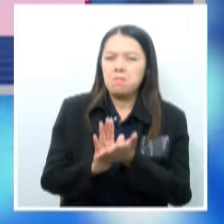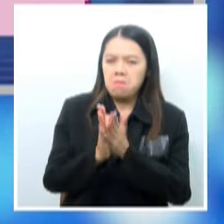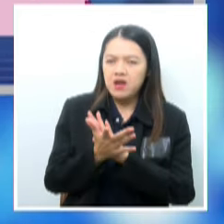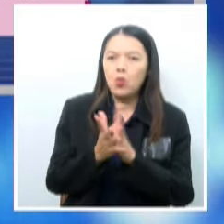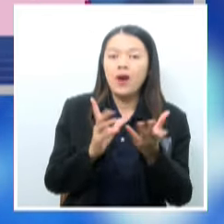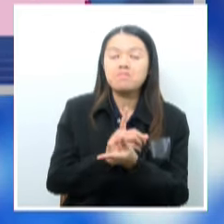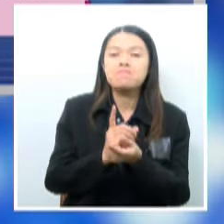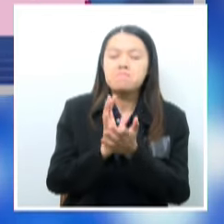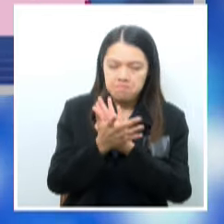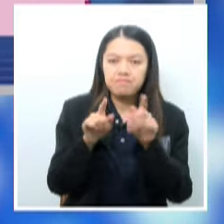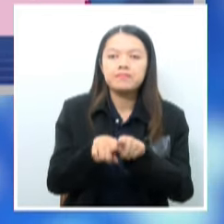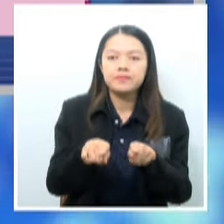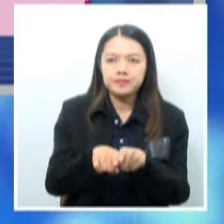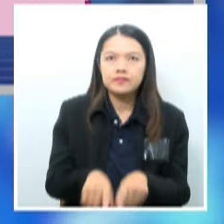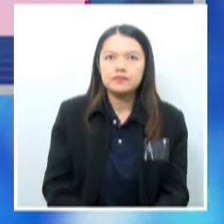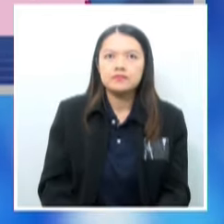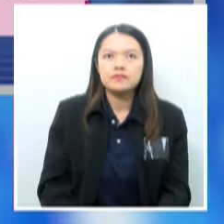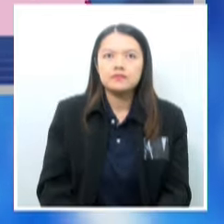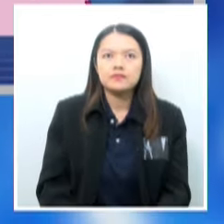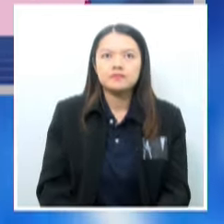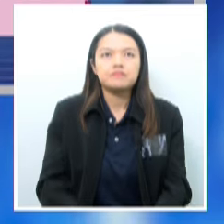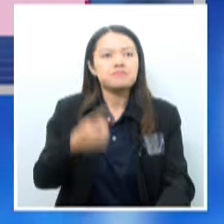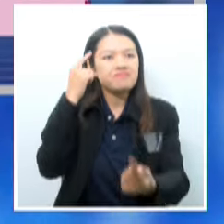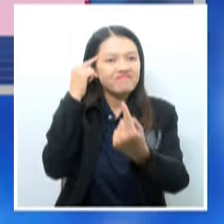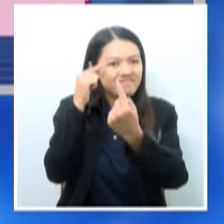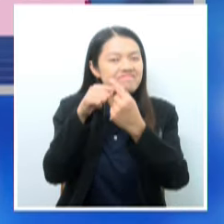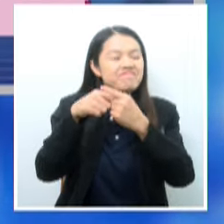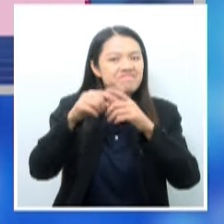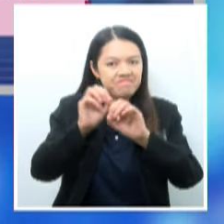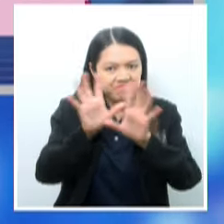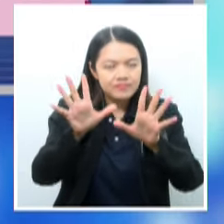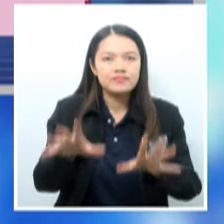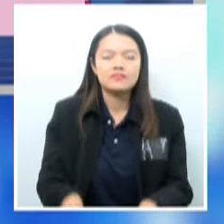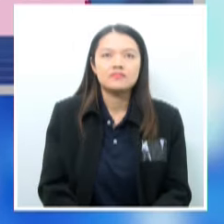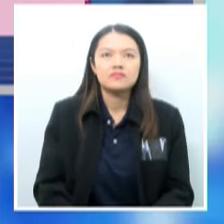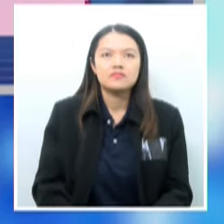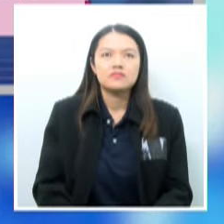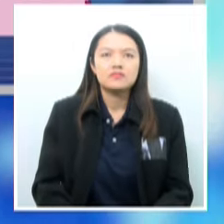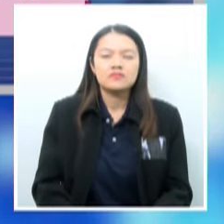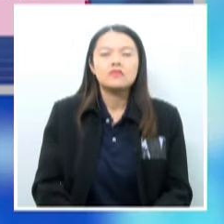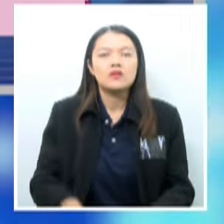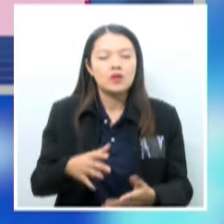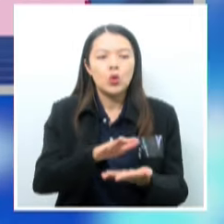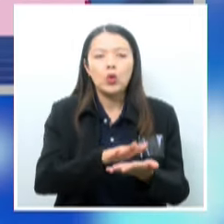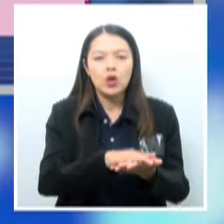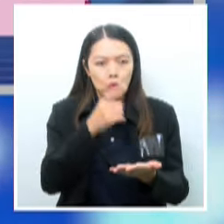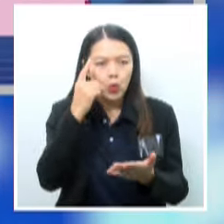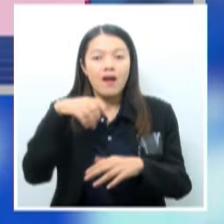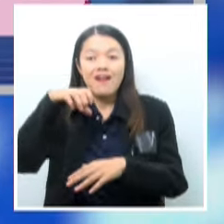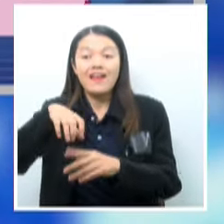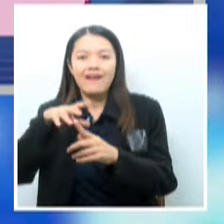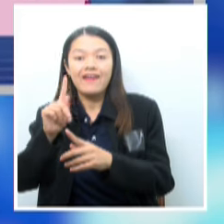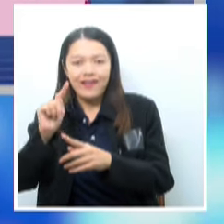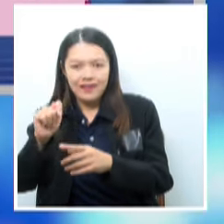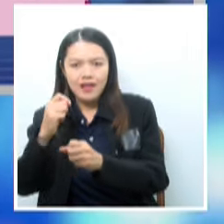ค์กรตามเรานะครับคือเรามองเป้าที่ชัดเจนถ้าเรามีเป้าที่ชัดเจนโรงเรียนก็รู้เป้าของเราว่าเราทำอะไรนะครับ